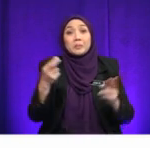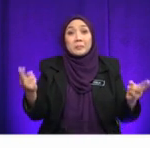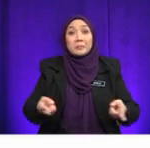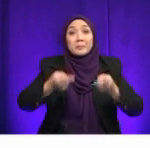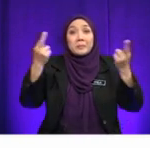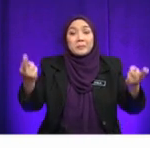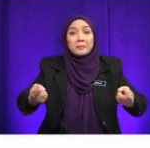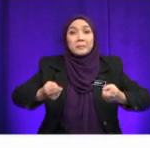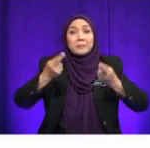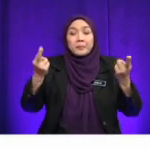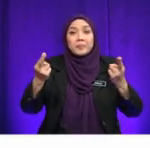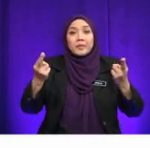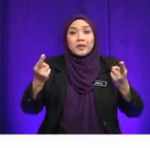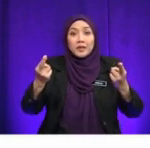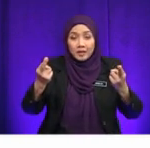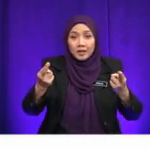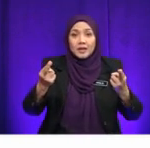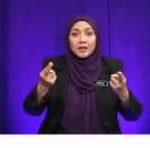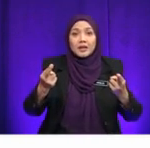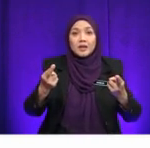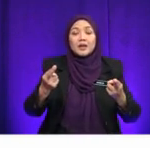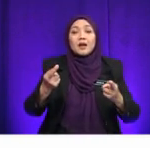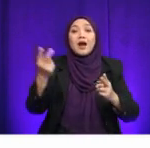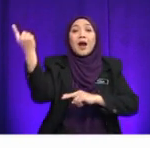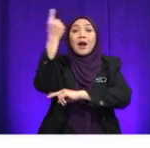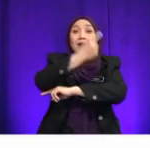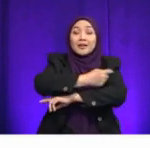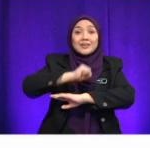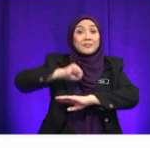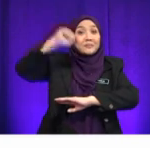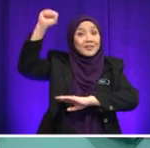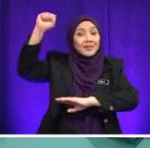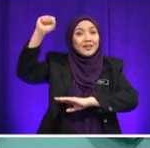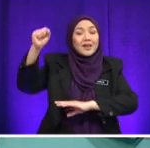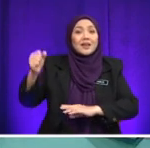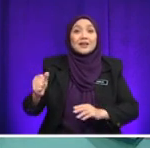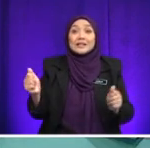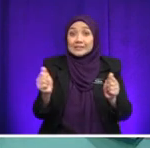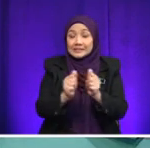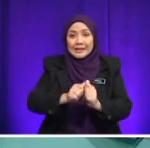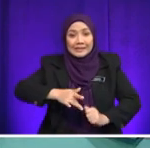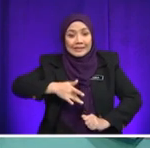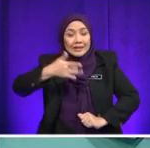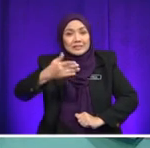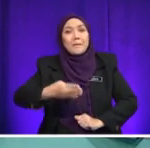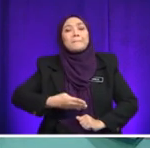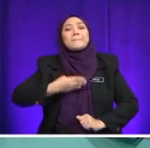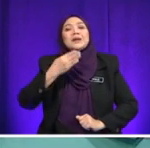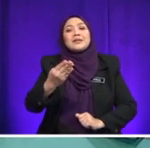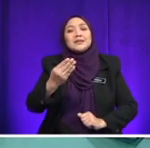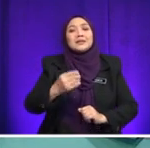hari kebangsaan dengan rasa bangga Oke jadi tidak lengkap rasanya kalau biasa saya suka